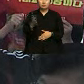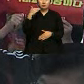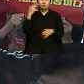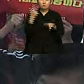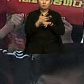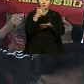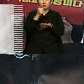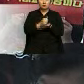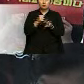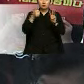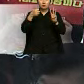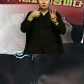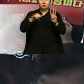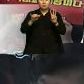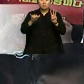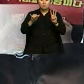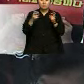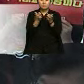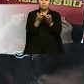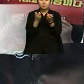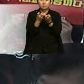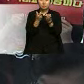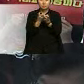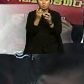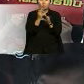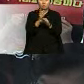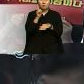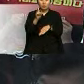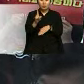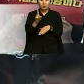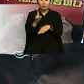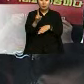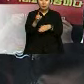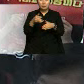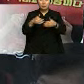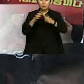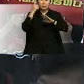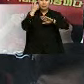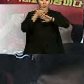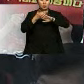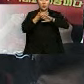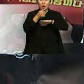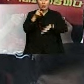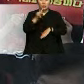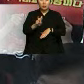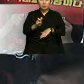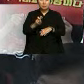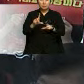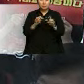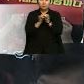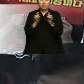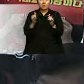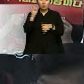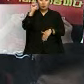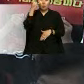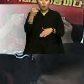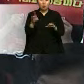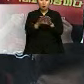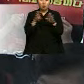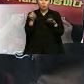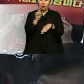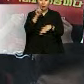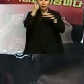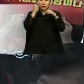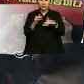지난 주말 3기 신도시 교통대책 중 하나인 수석대교 건설에 반대하는 하남 시민들이 집회를 열었습니다. 어떤